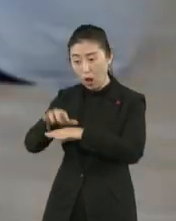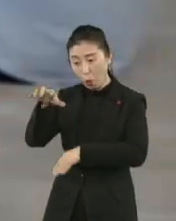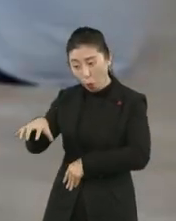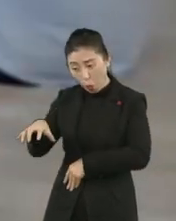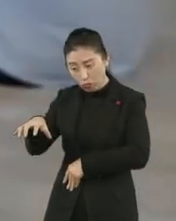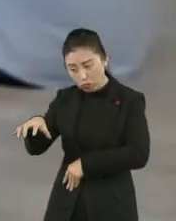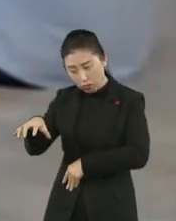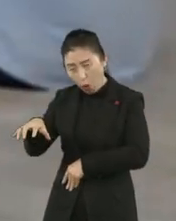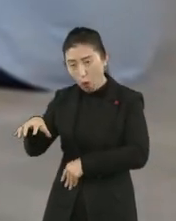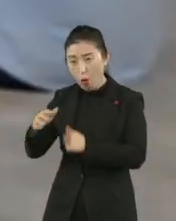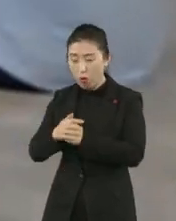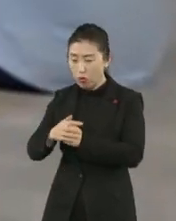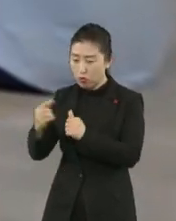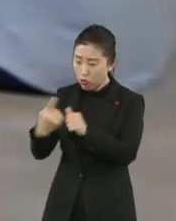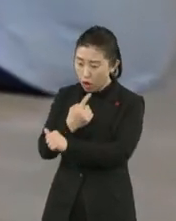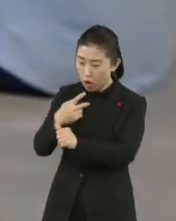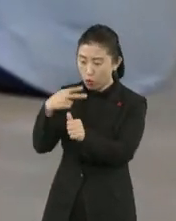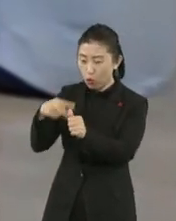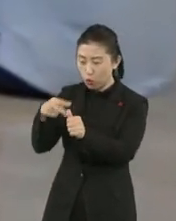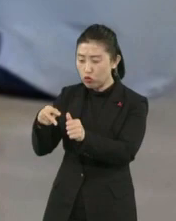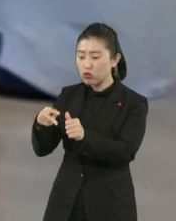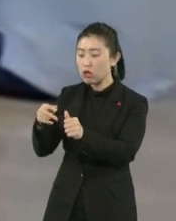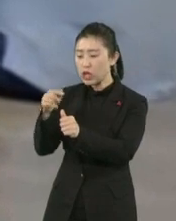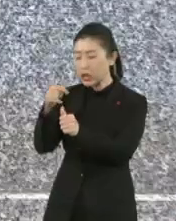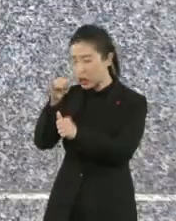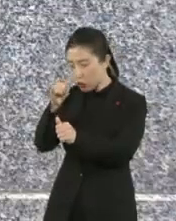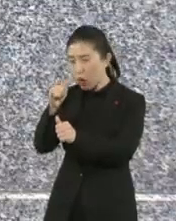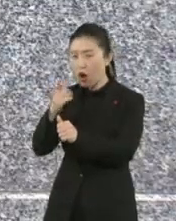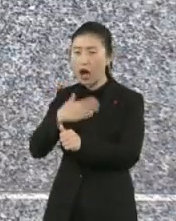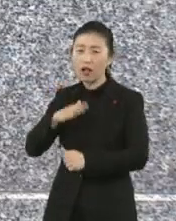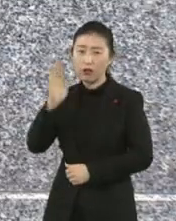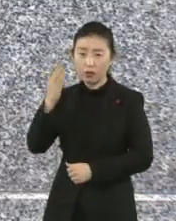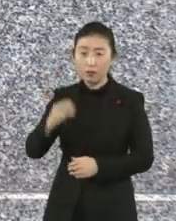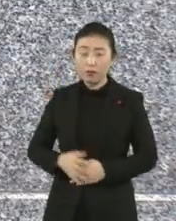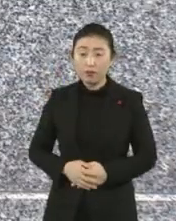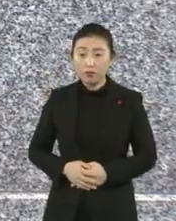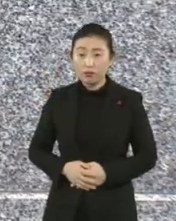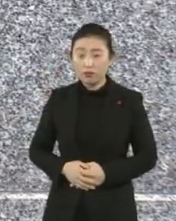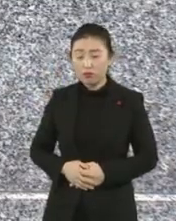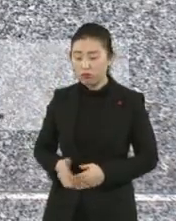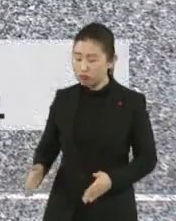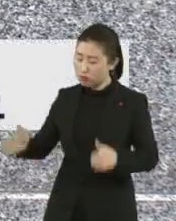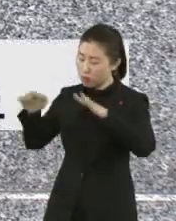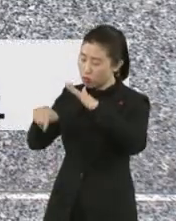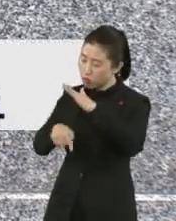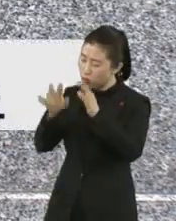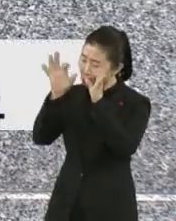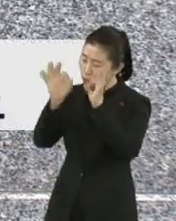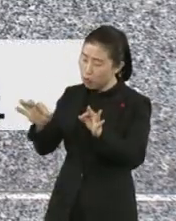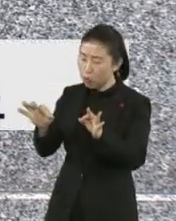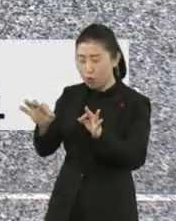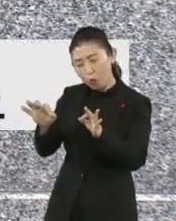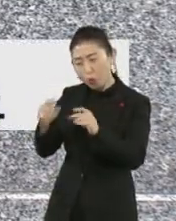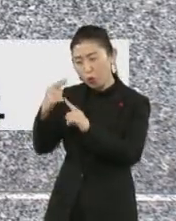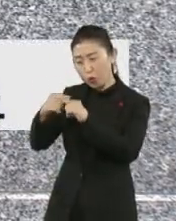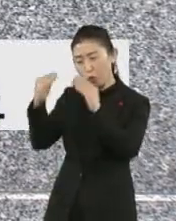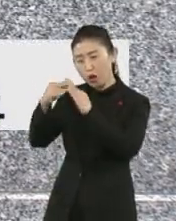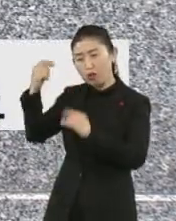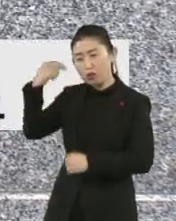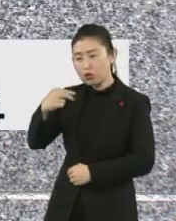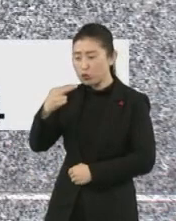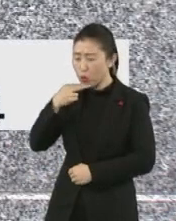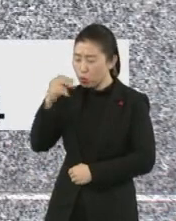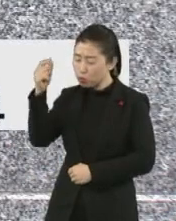예배당의 불법 교육 시설에 대해 알게 됐다 고 밝혔습니다 장 책임의 그럼 후보 다음 각 시설이 장소에 하고